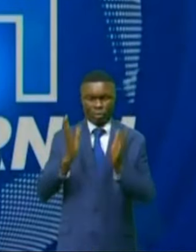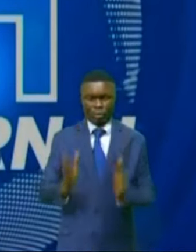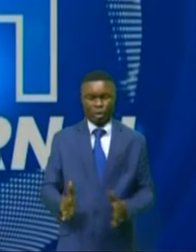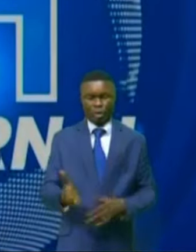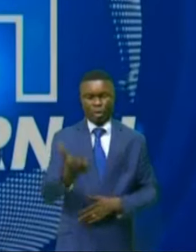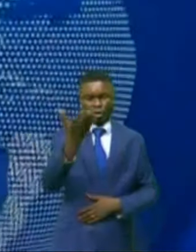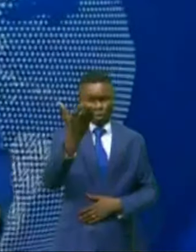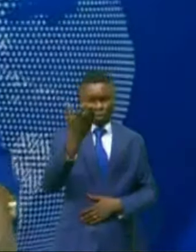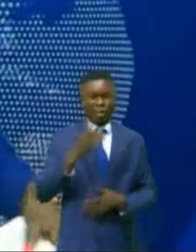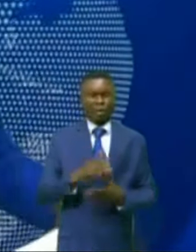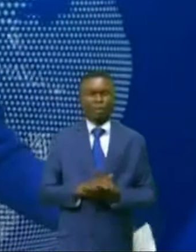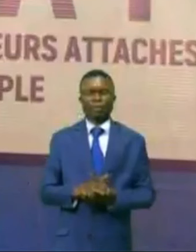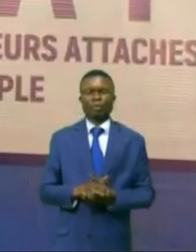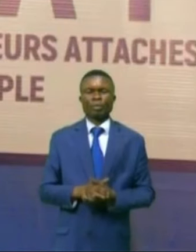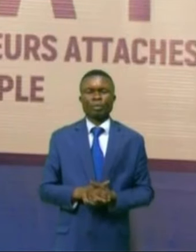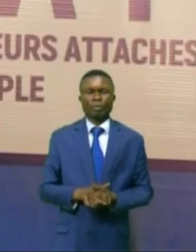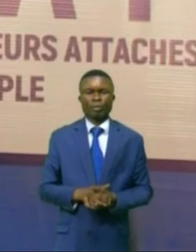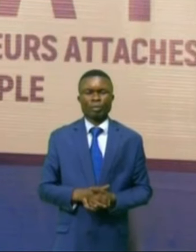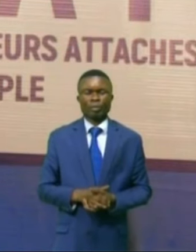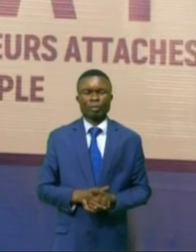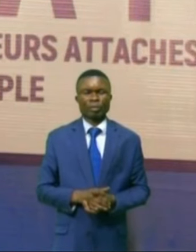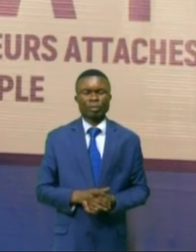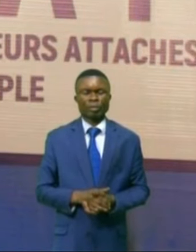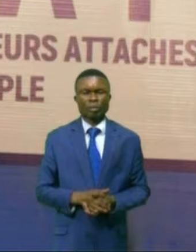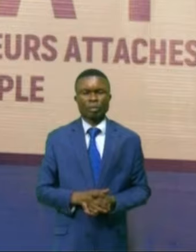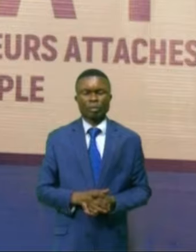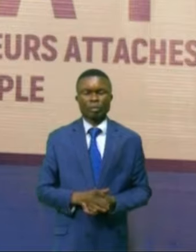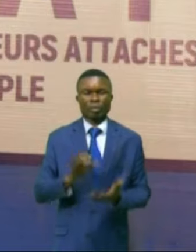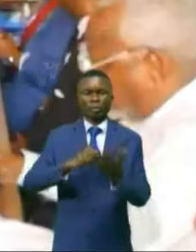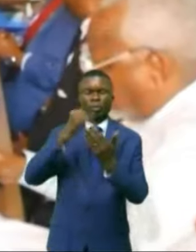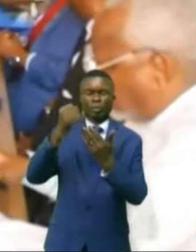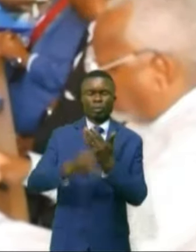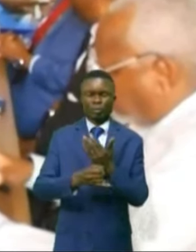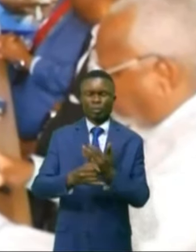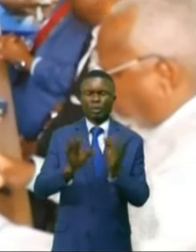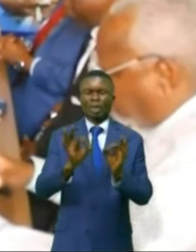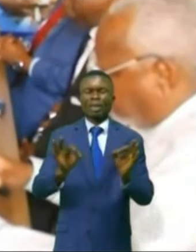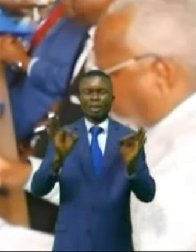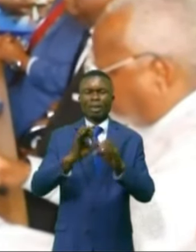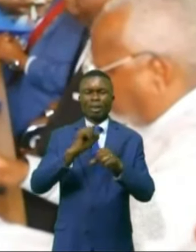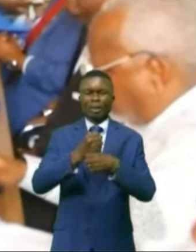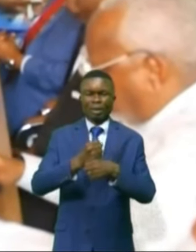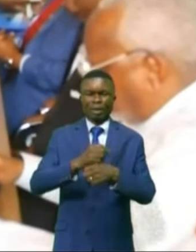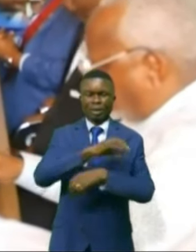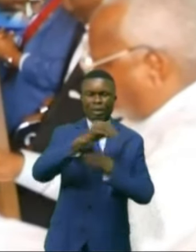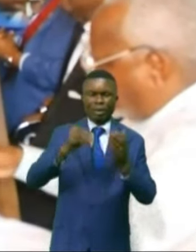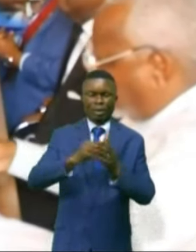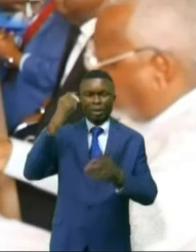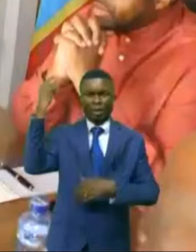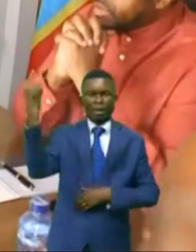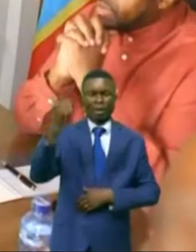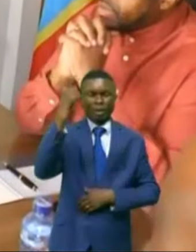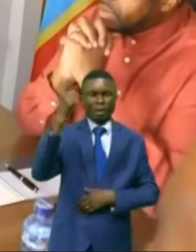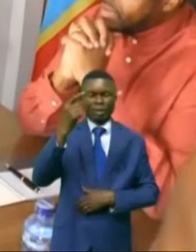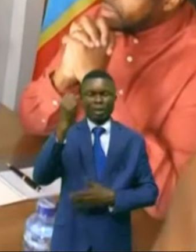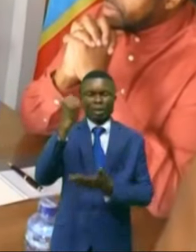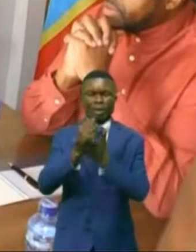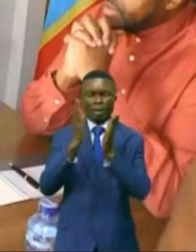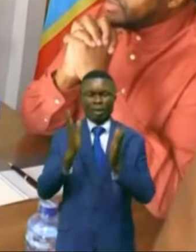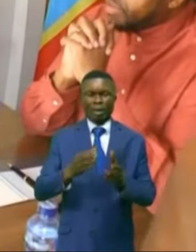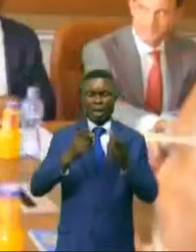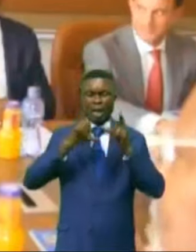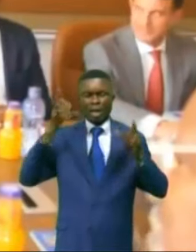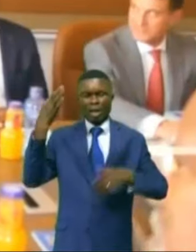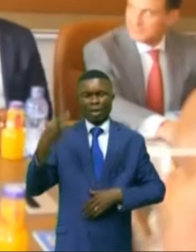ce reportage. C'est un projet historique, la création du Centre international de diplomatie francophone, dont